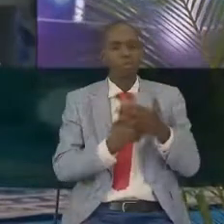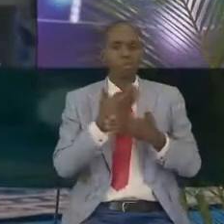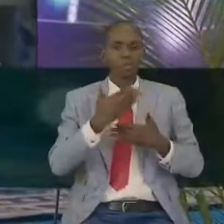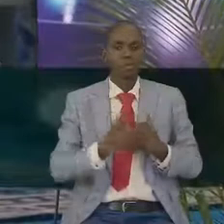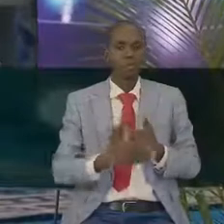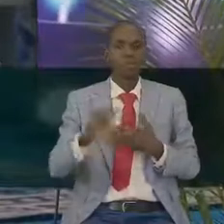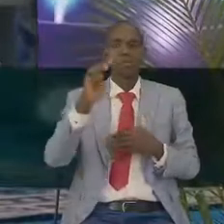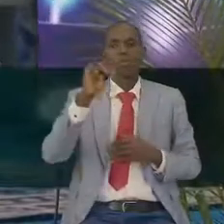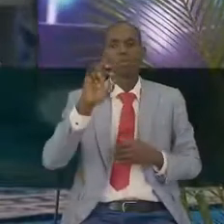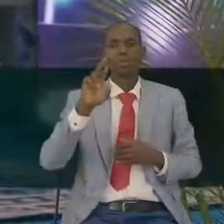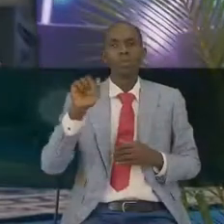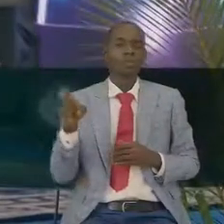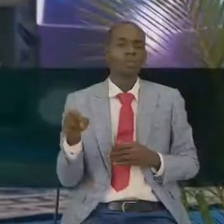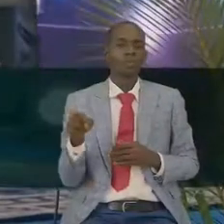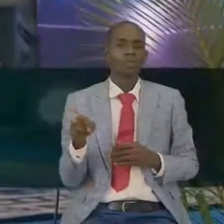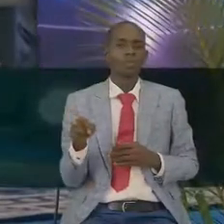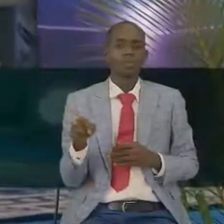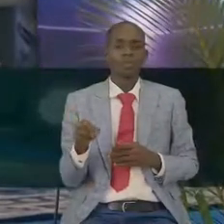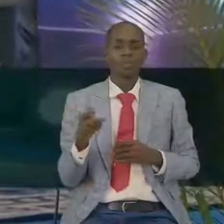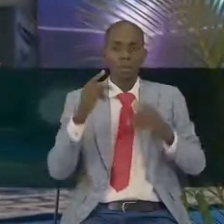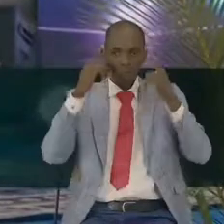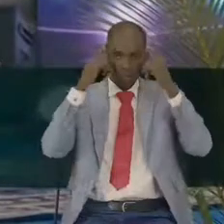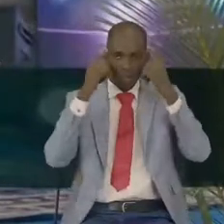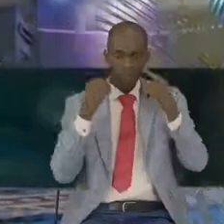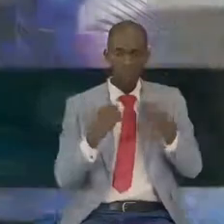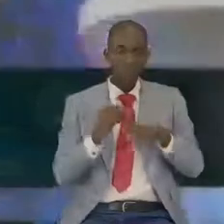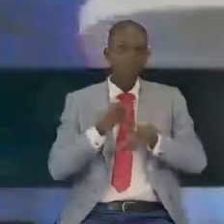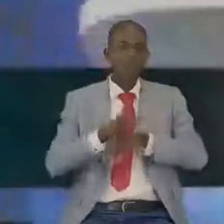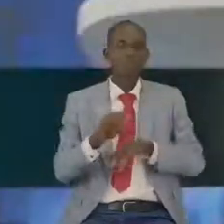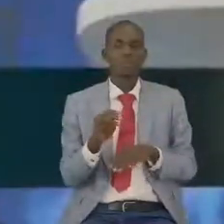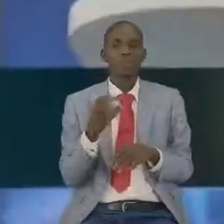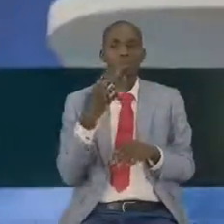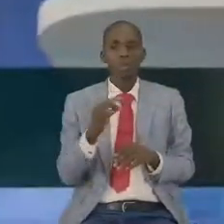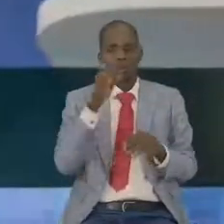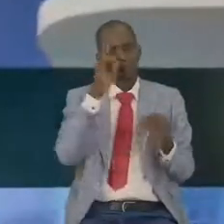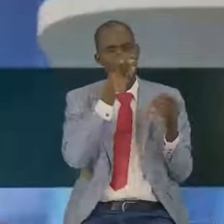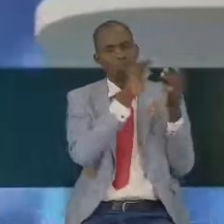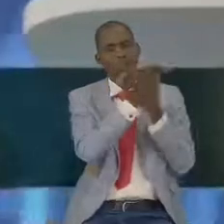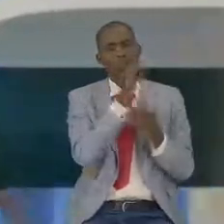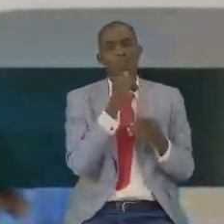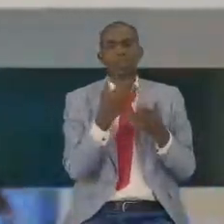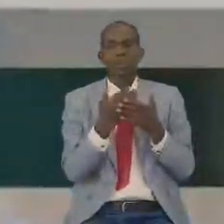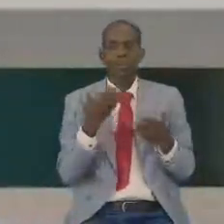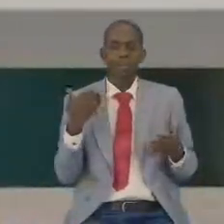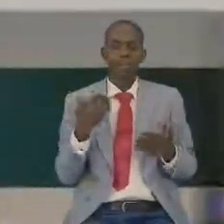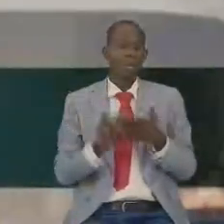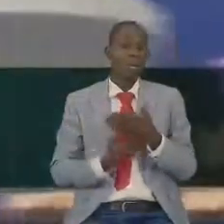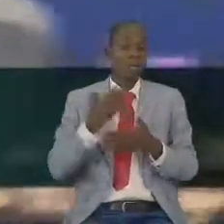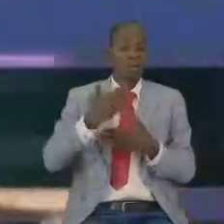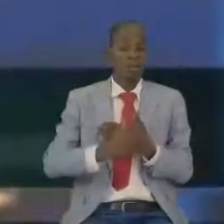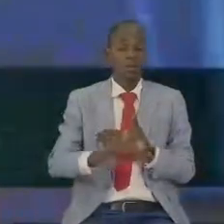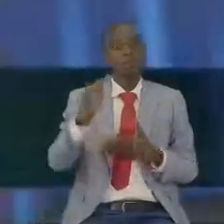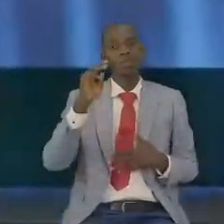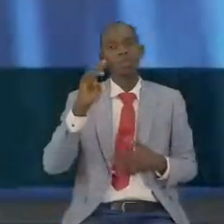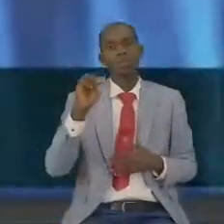Mara. Le ministère de confiance de Moïse au-delà de Mara. Voyons le premier élément, la musique de